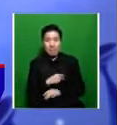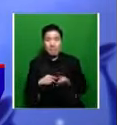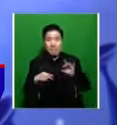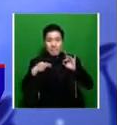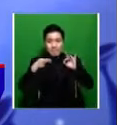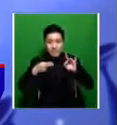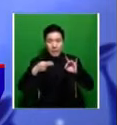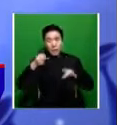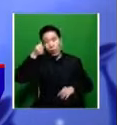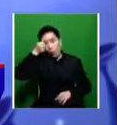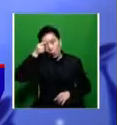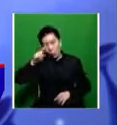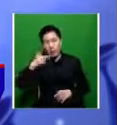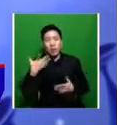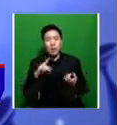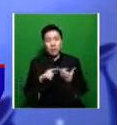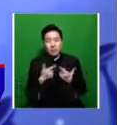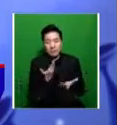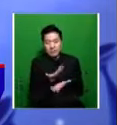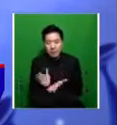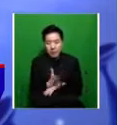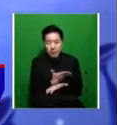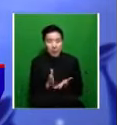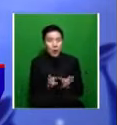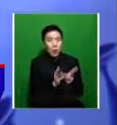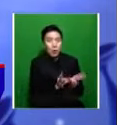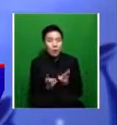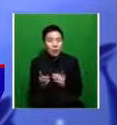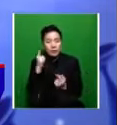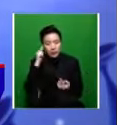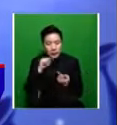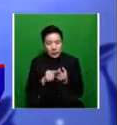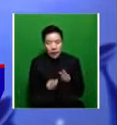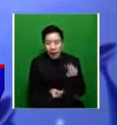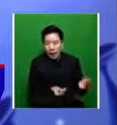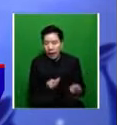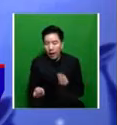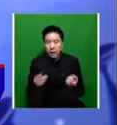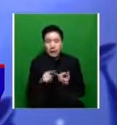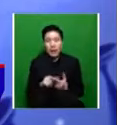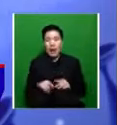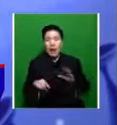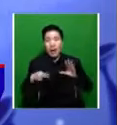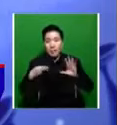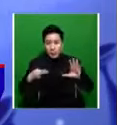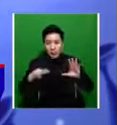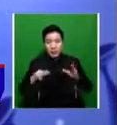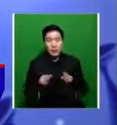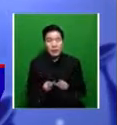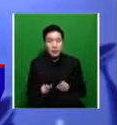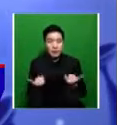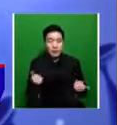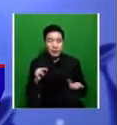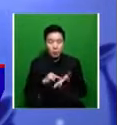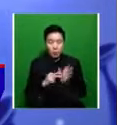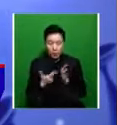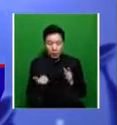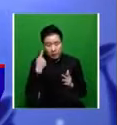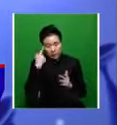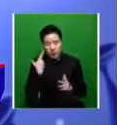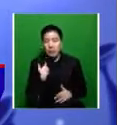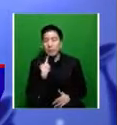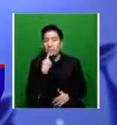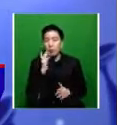ชิ้นต่อวันแล้วก็จัดสรรตามมาตรการควอรันทีน 50,000 ชิ้นต่อวันนะคะอันนี้ก็อยากจะ